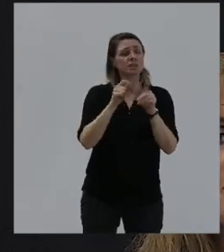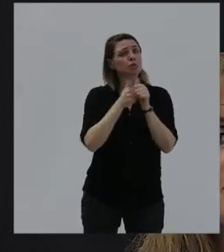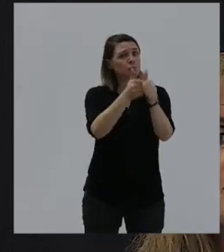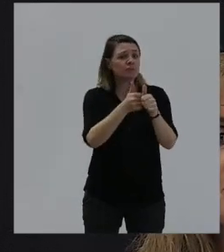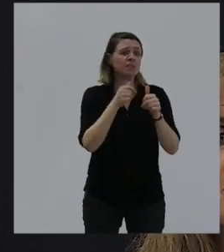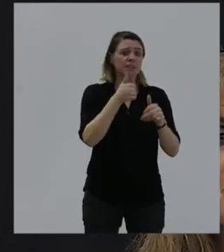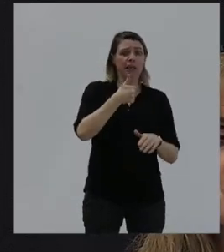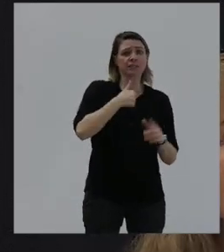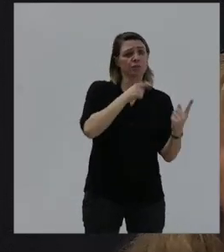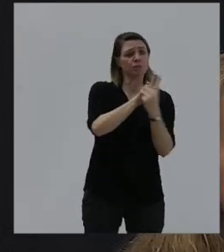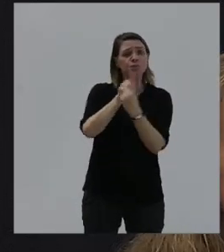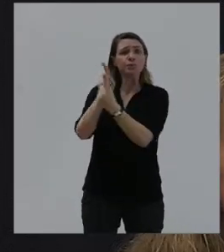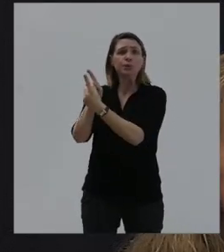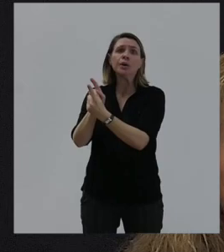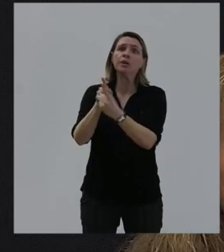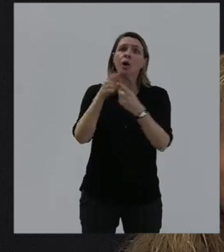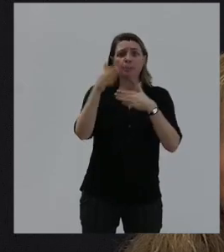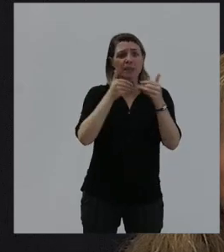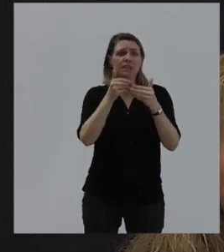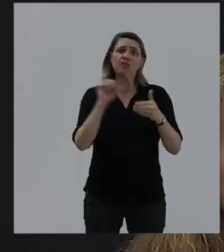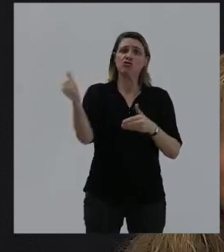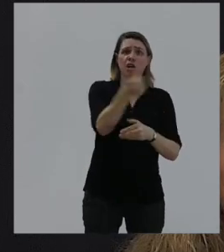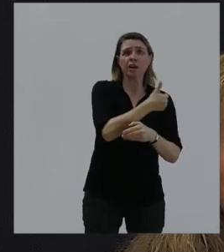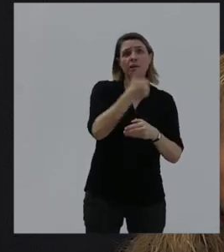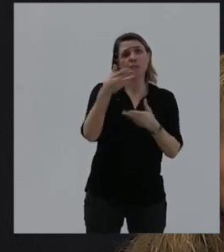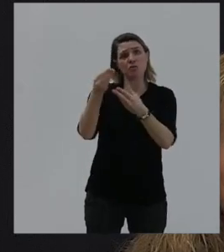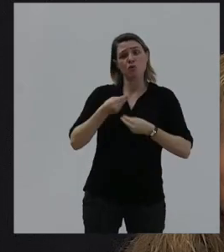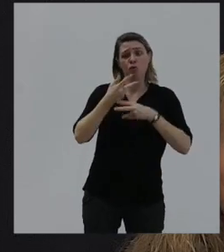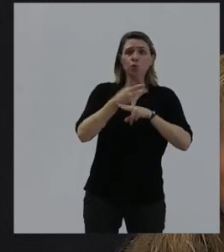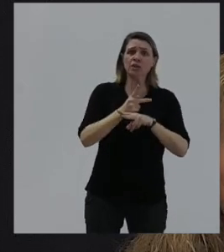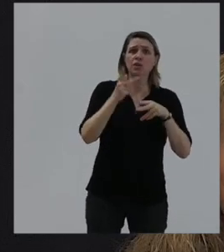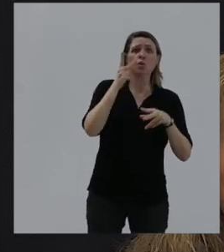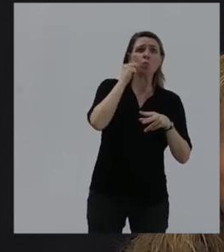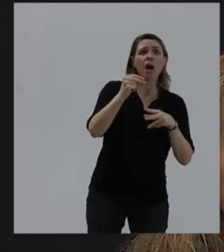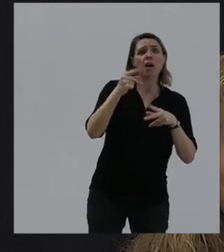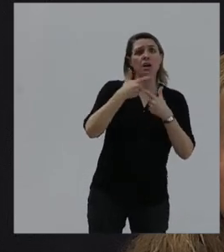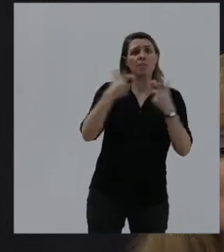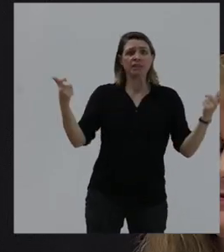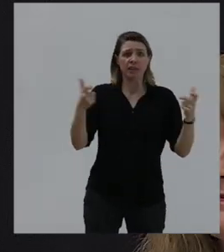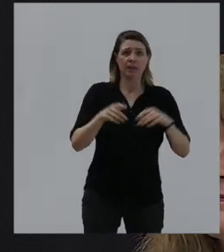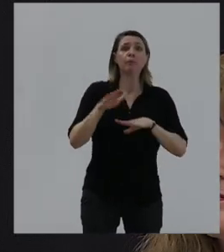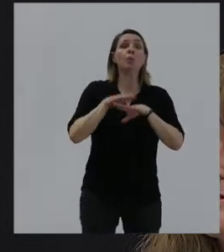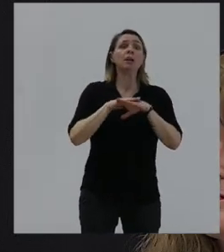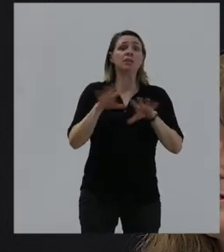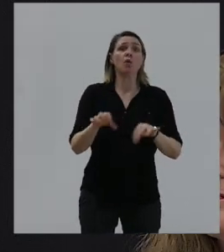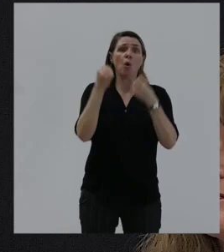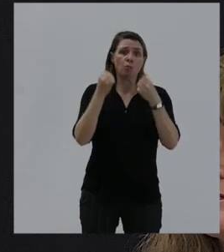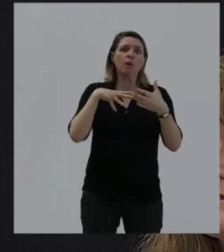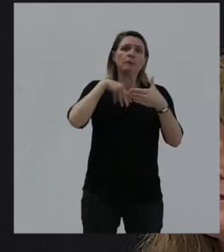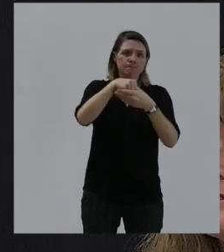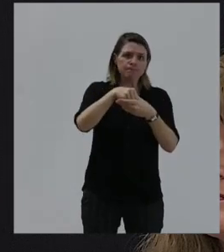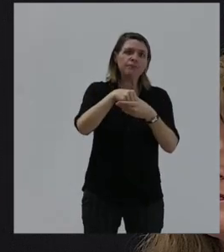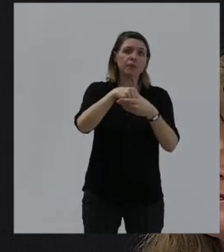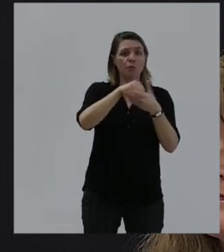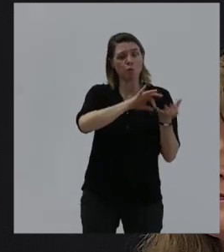des carrières, de tous et de toutes, en nous donnant les moyens humains et matériels d'y parvenir. Notre politique de l'emploi s'inscrit donc, vous le